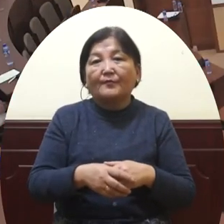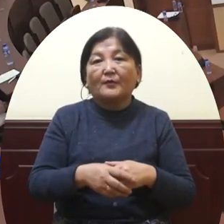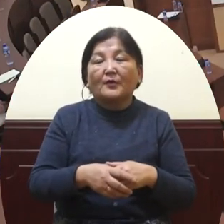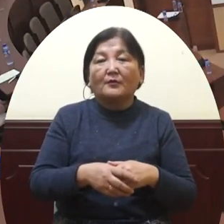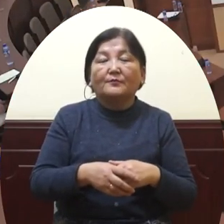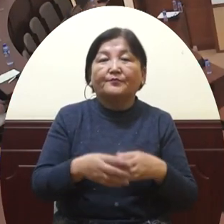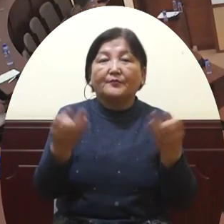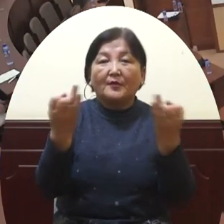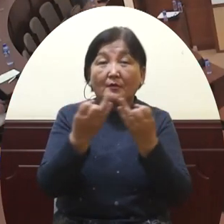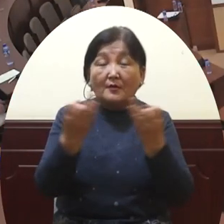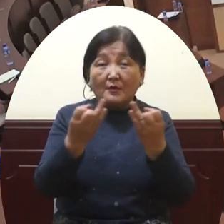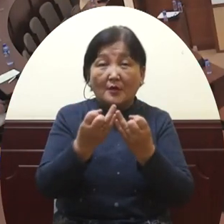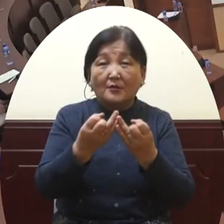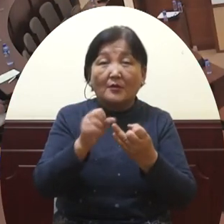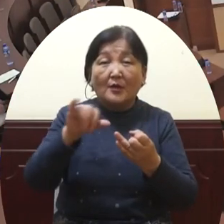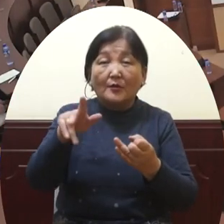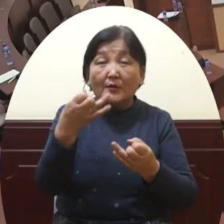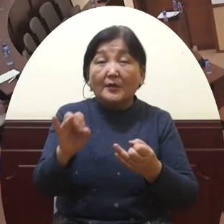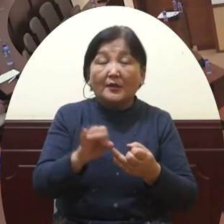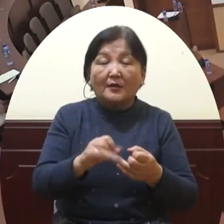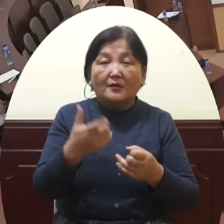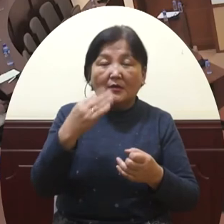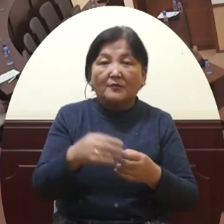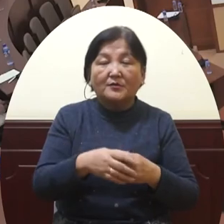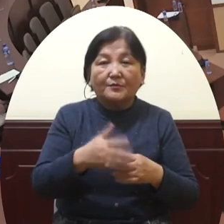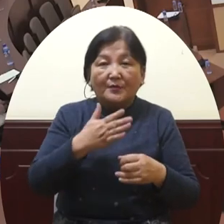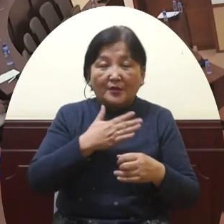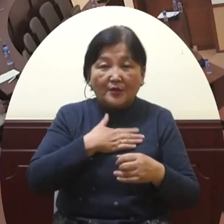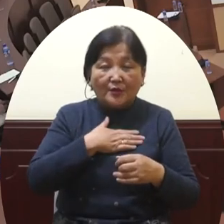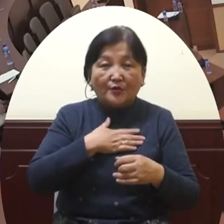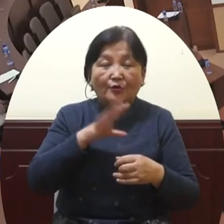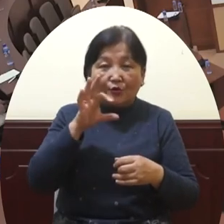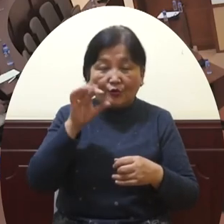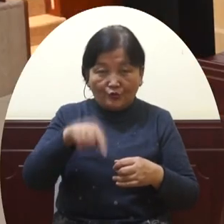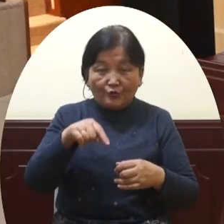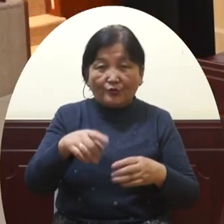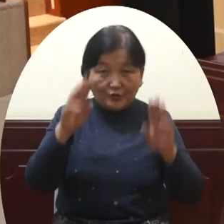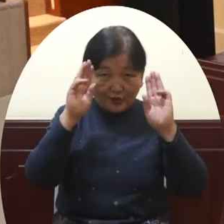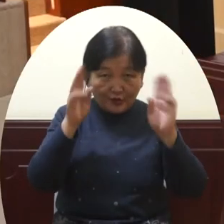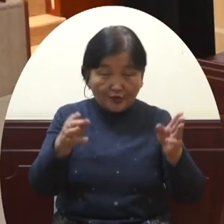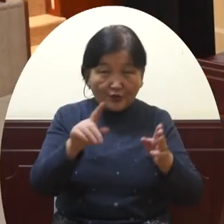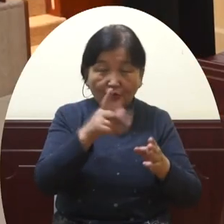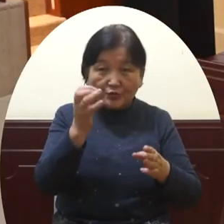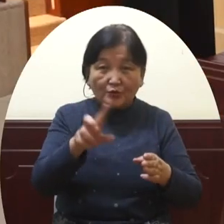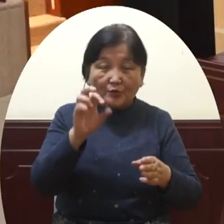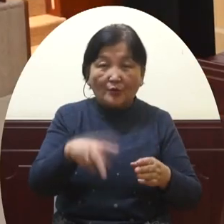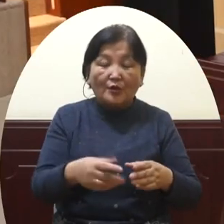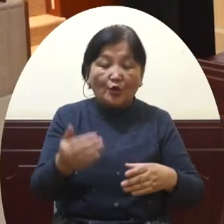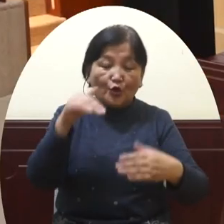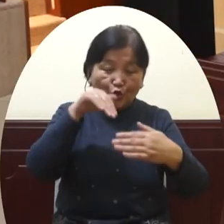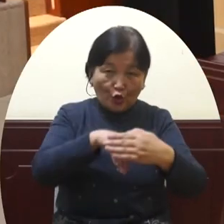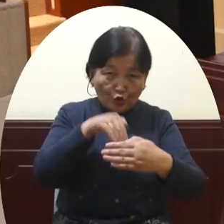Сошиал аюултай би ойлгож байна. Гэхдээ бидний өнөөдөр шийдэж болох гарц нь бол глобал асуудал биш, дотоод